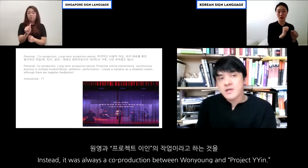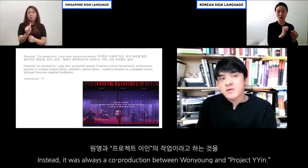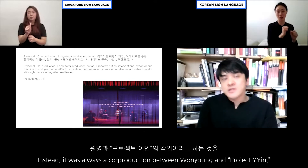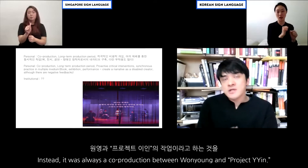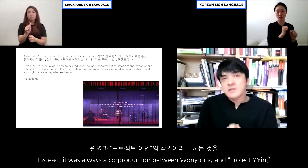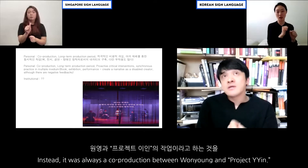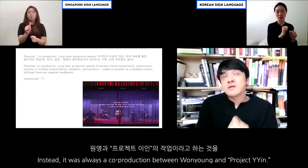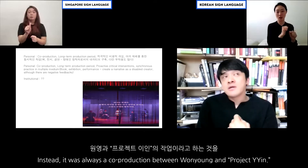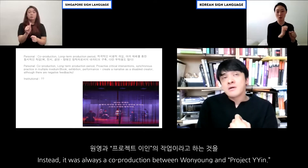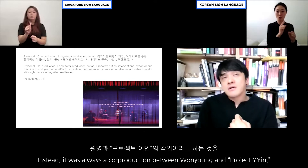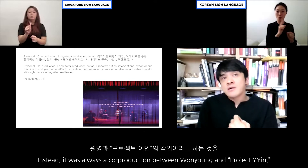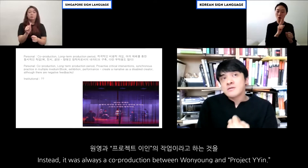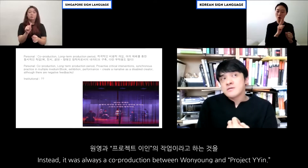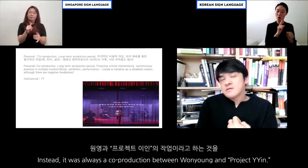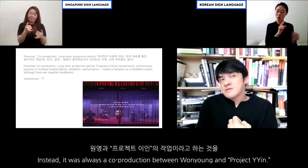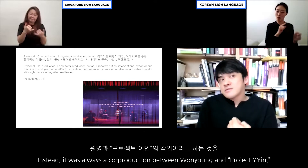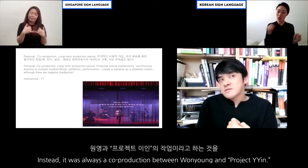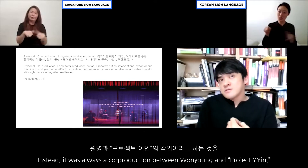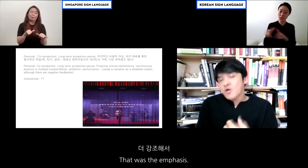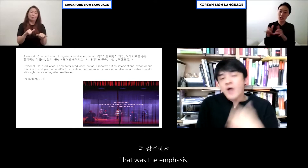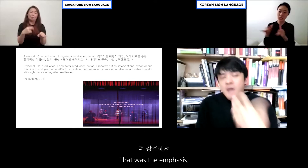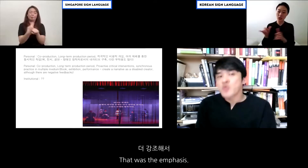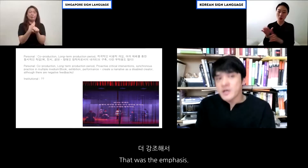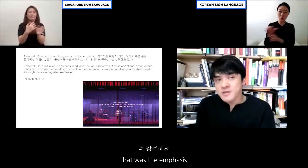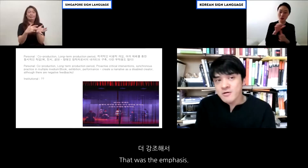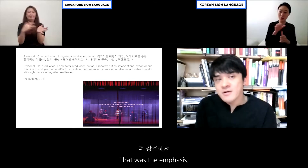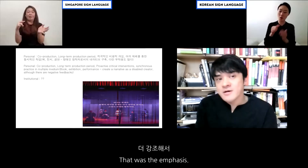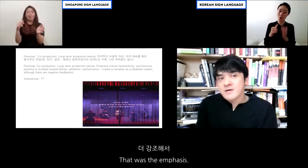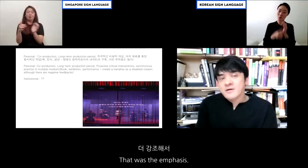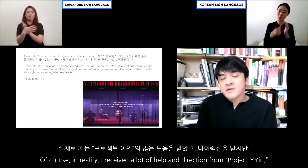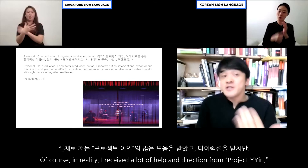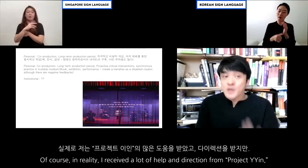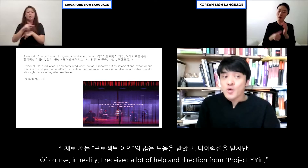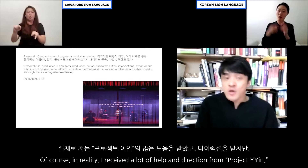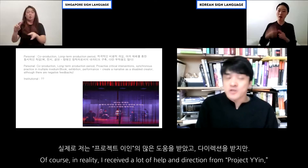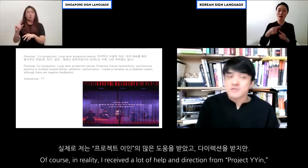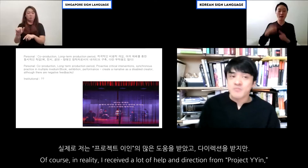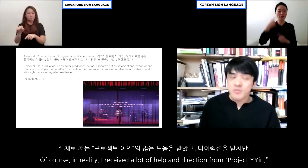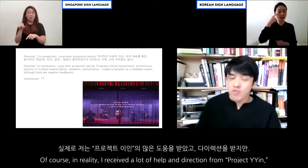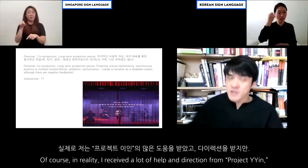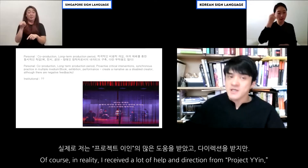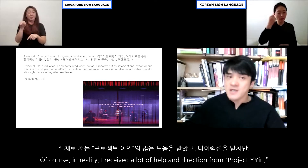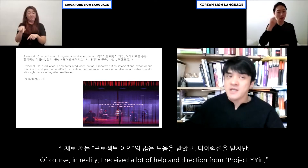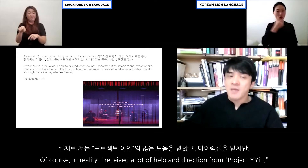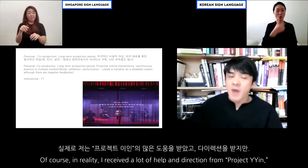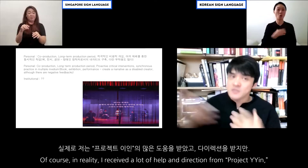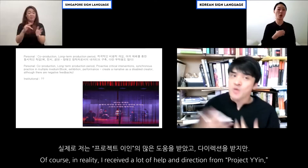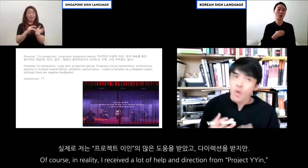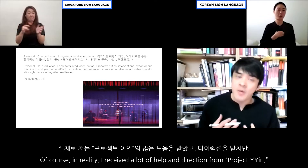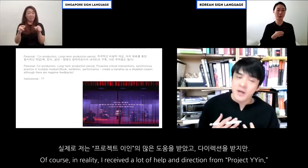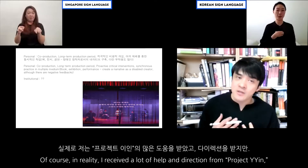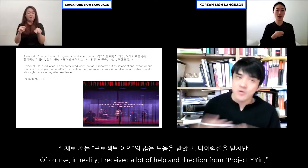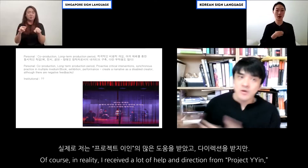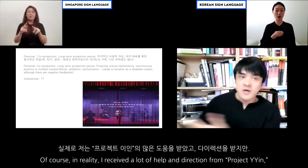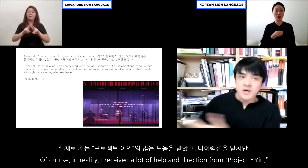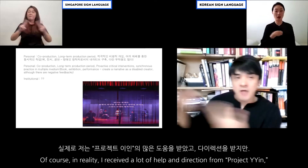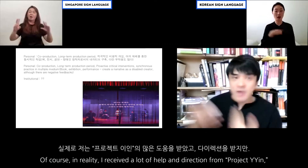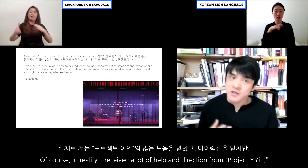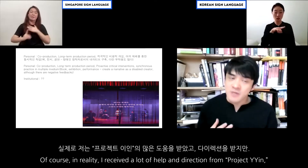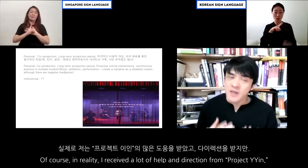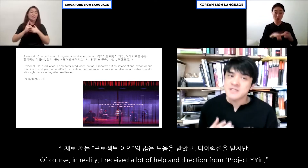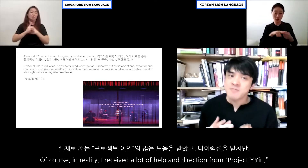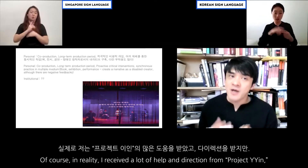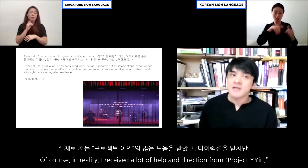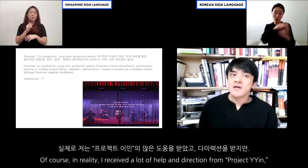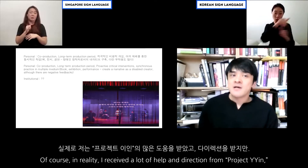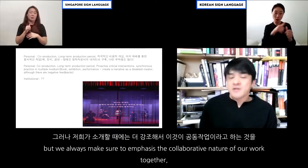작업이라고 하는 것을 더 강조해서 실제로 저는 프로젝트 2인의 많은 도움을 받고